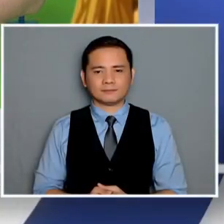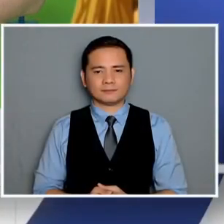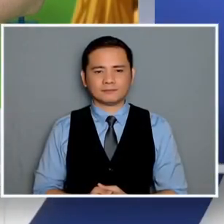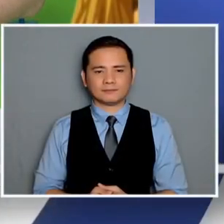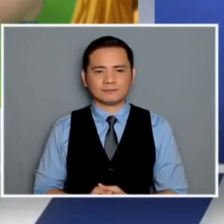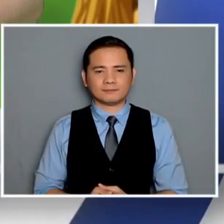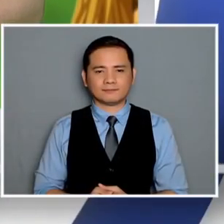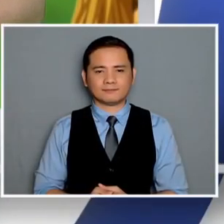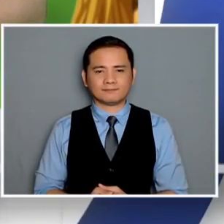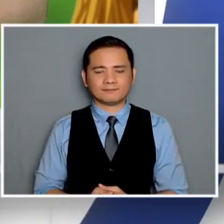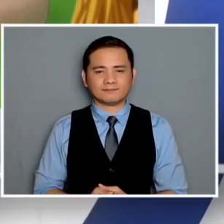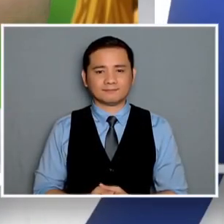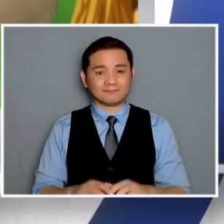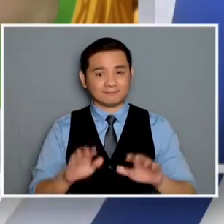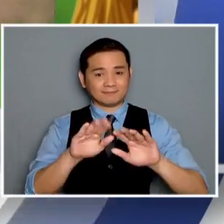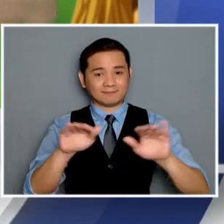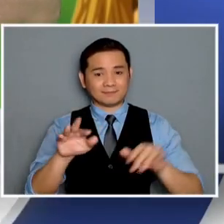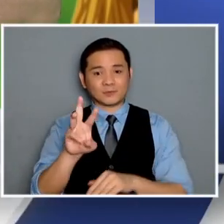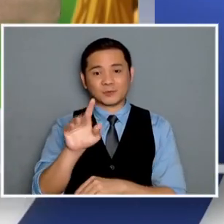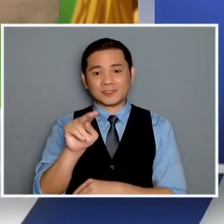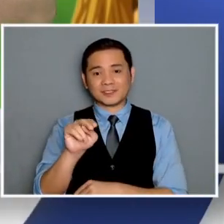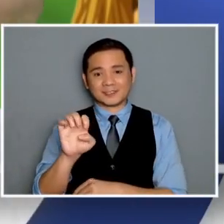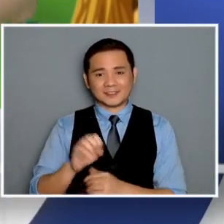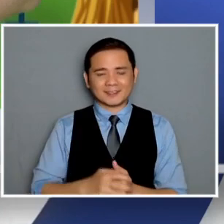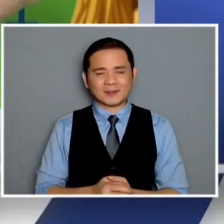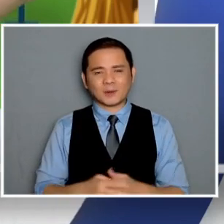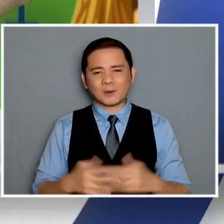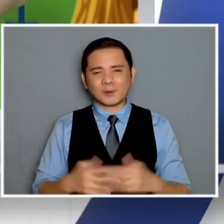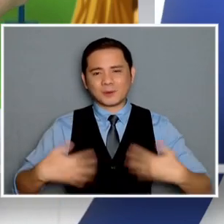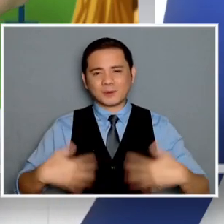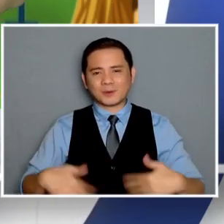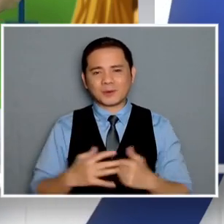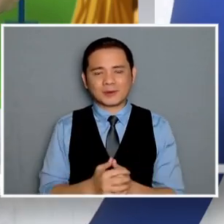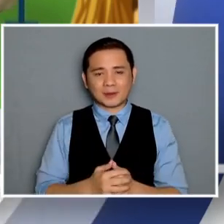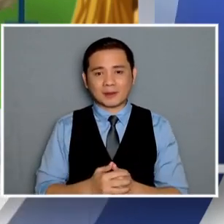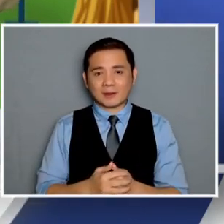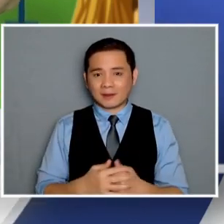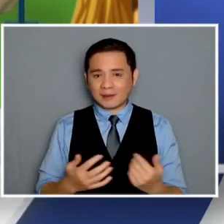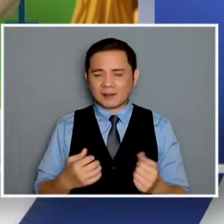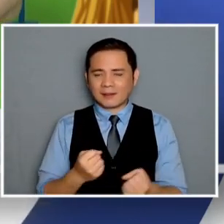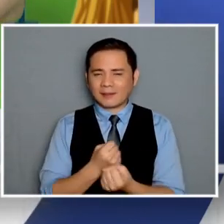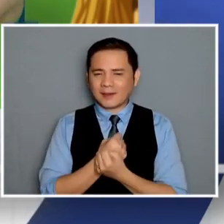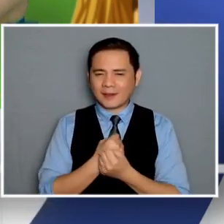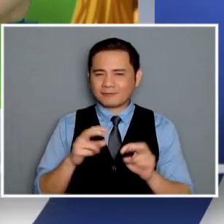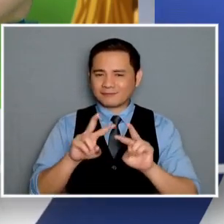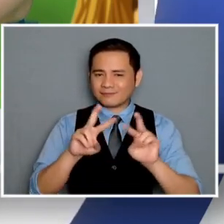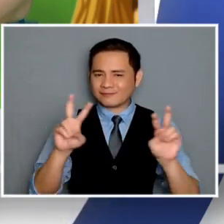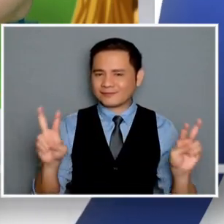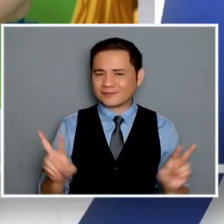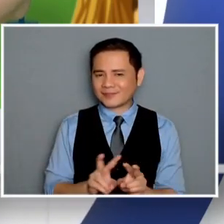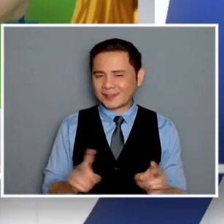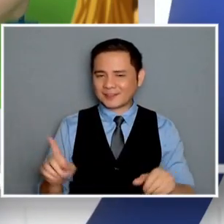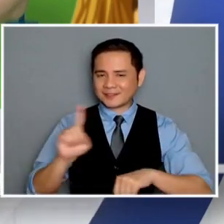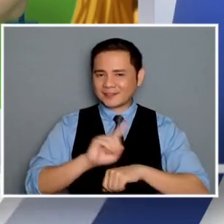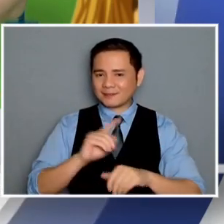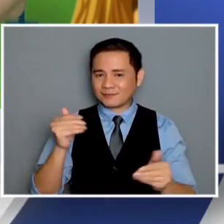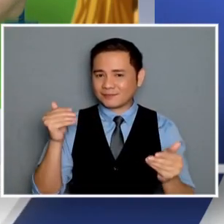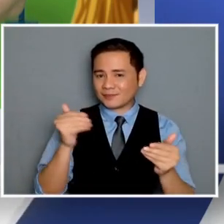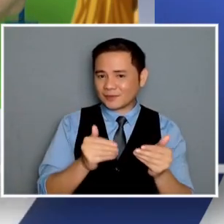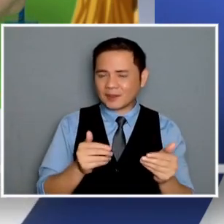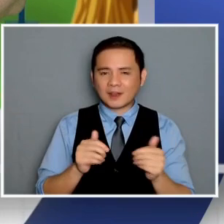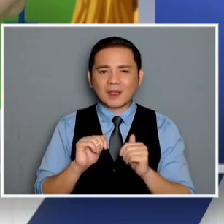Tita Winnie, Feb-ibig na! Ano ba ang mga winning diskarte para sa mga naghahanap ng kanilang the